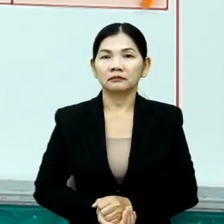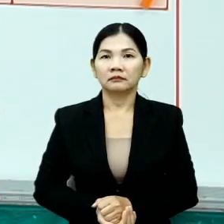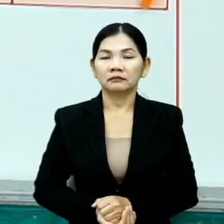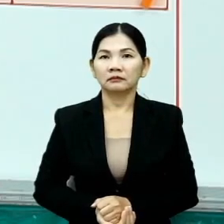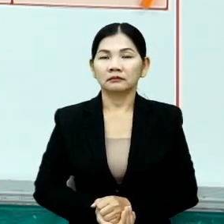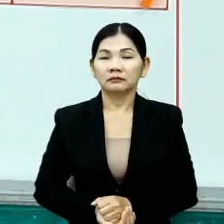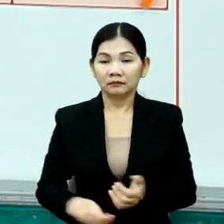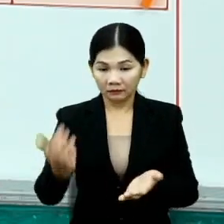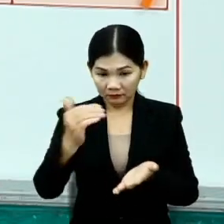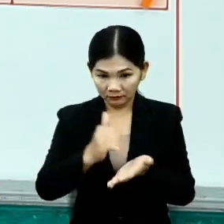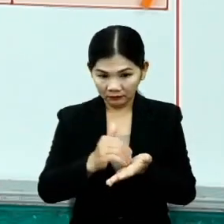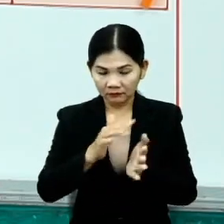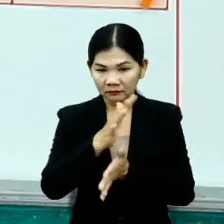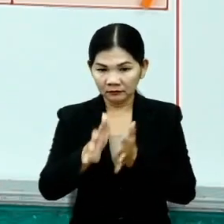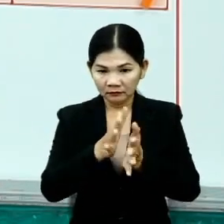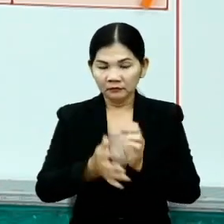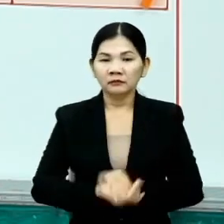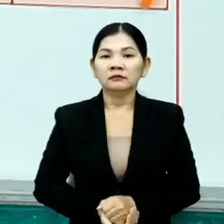ăn làng vĩnh